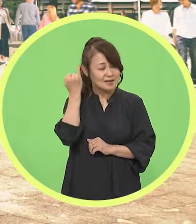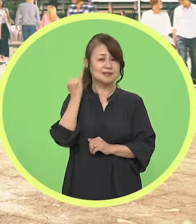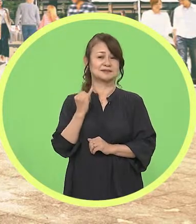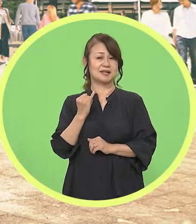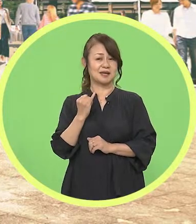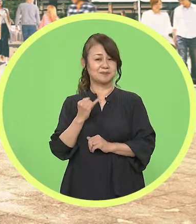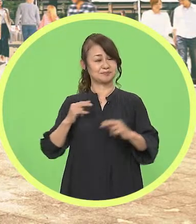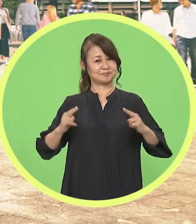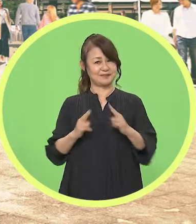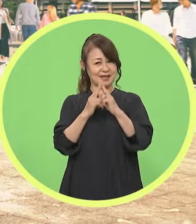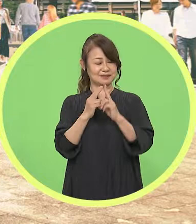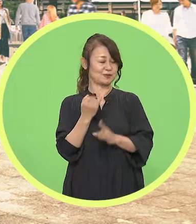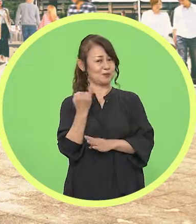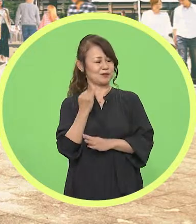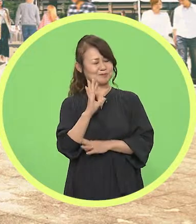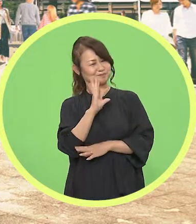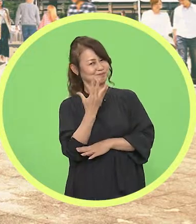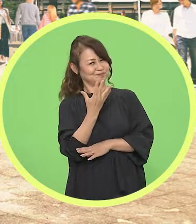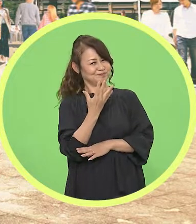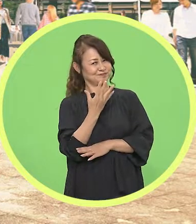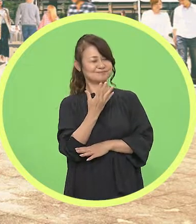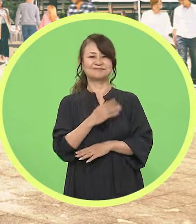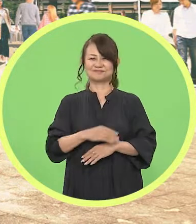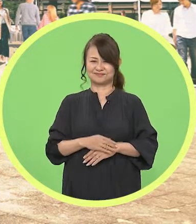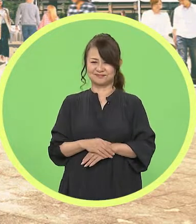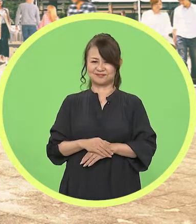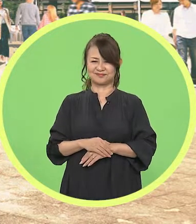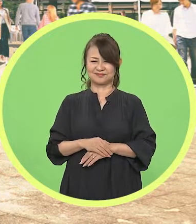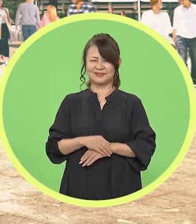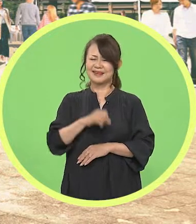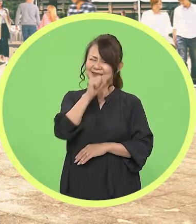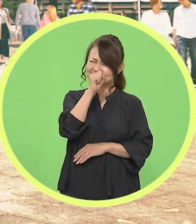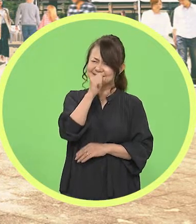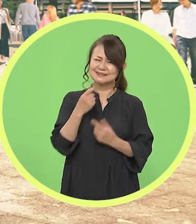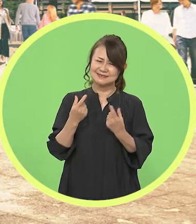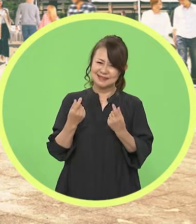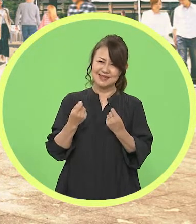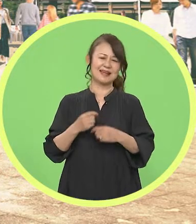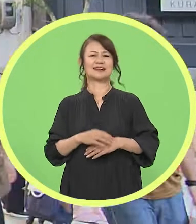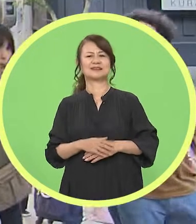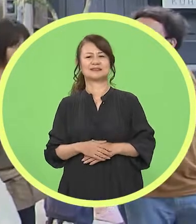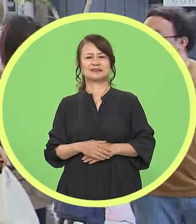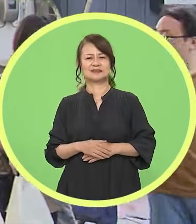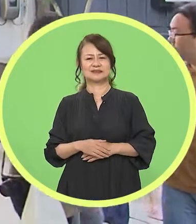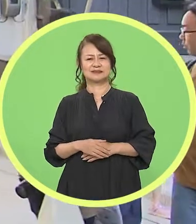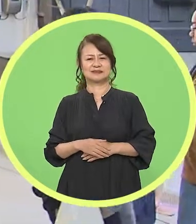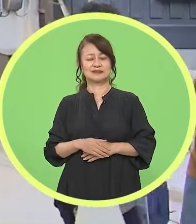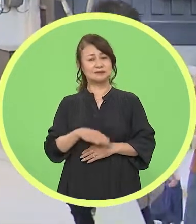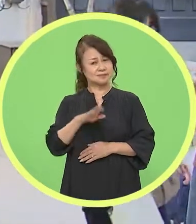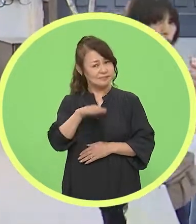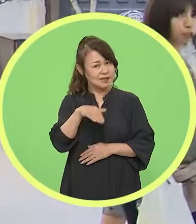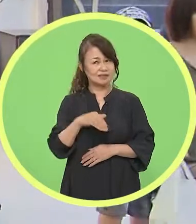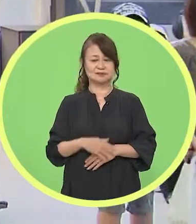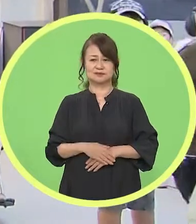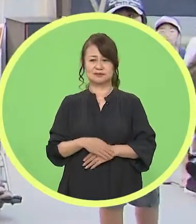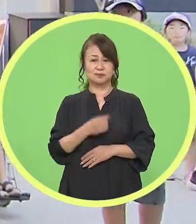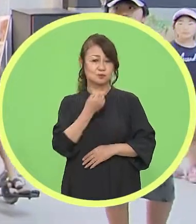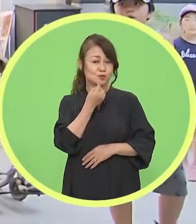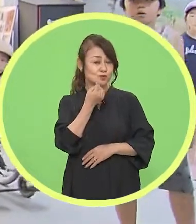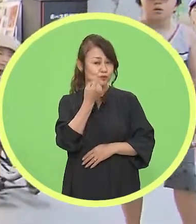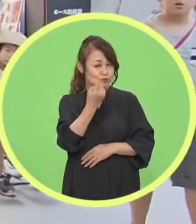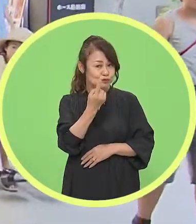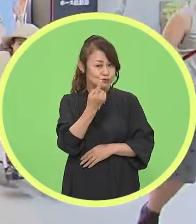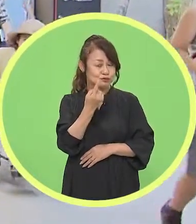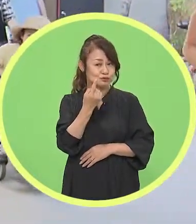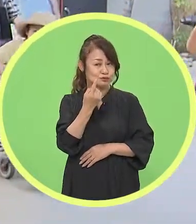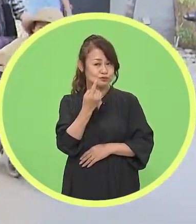メージした空間でパリジェンヌ気分になれちゃいますよ。 素敵すぎる。 野々村さん、 はい、 もう一つ